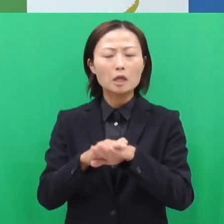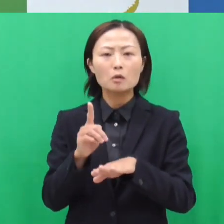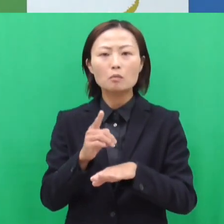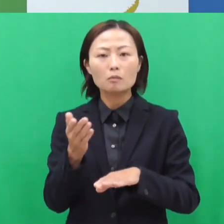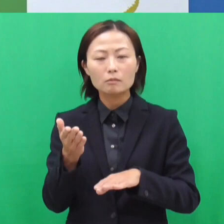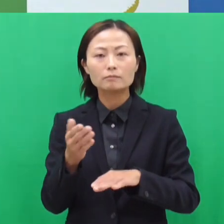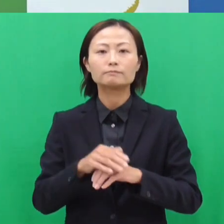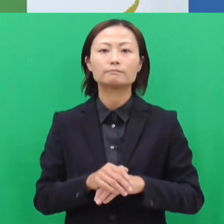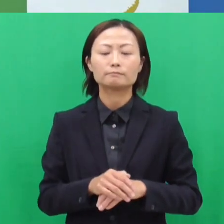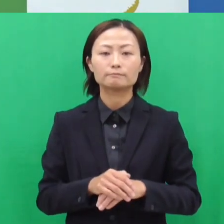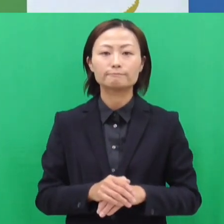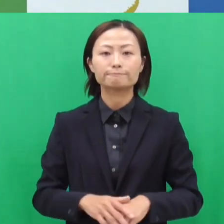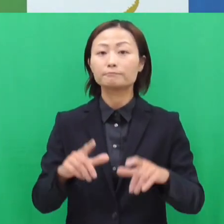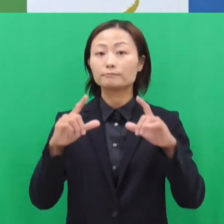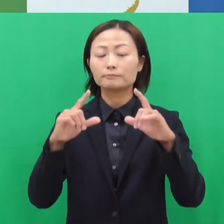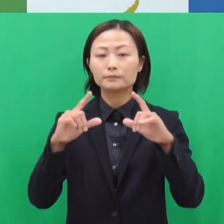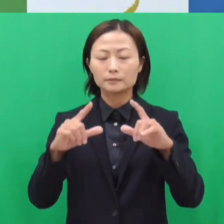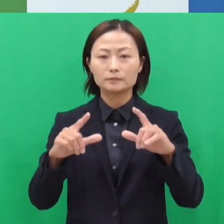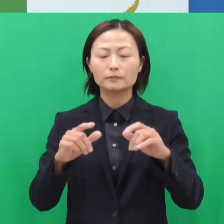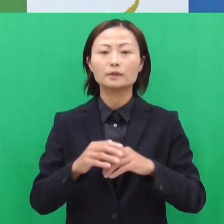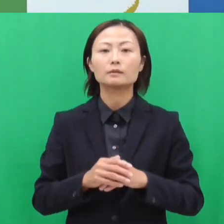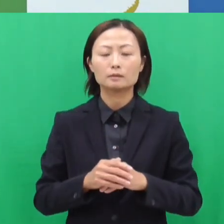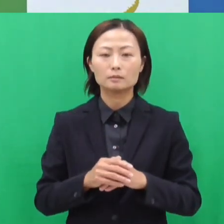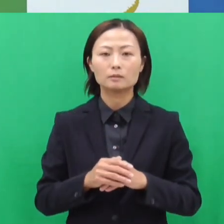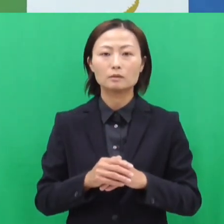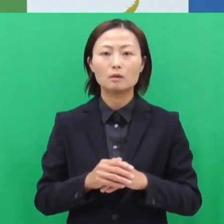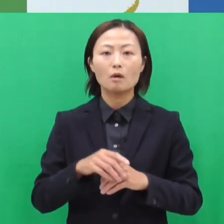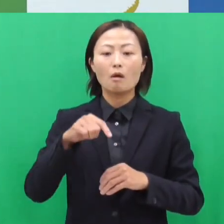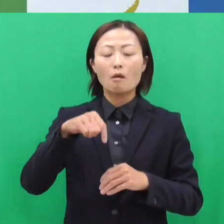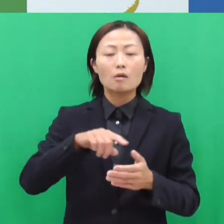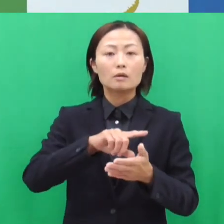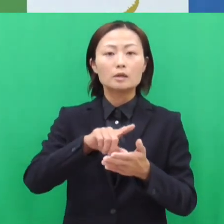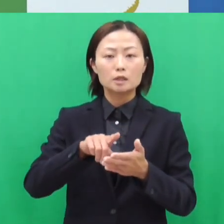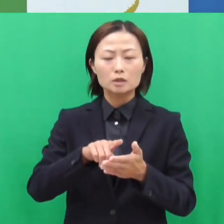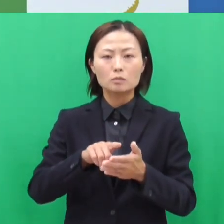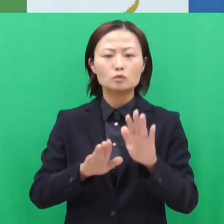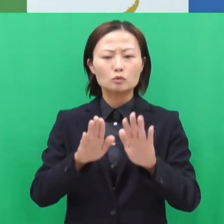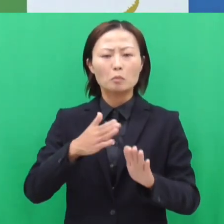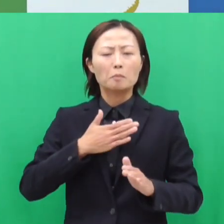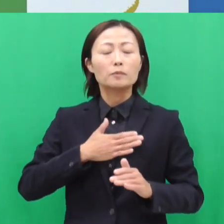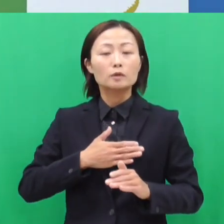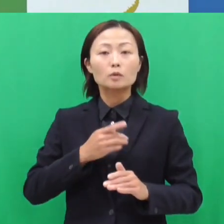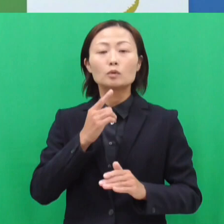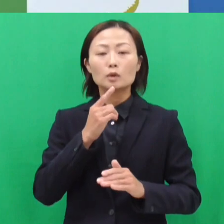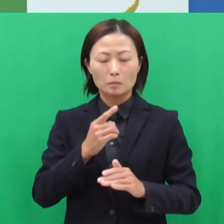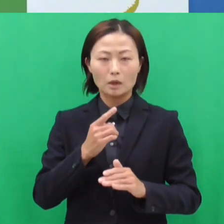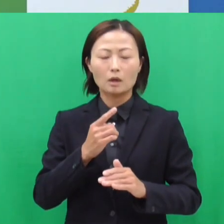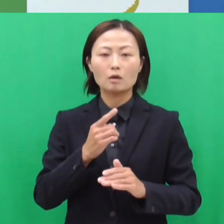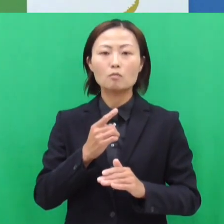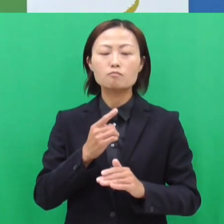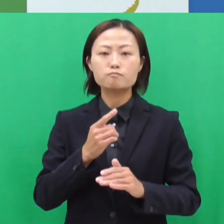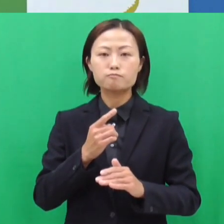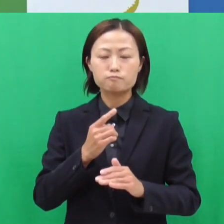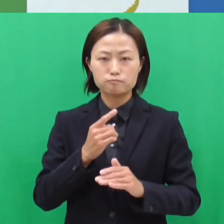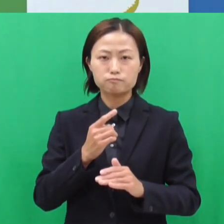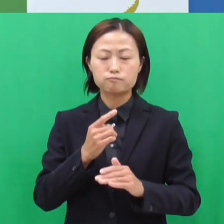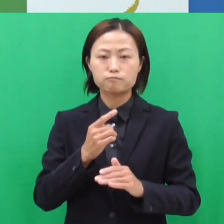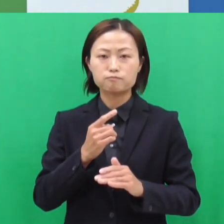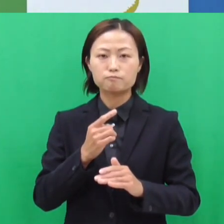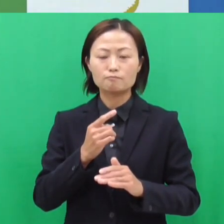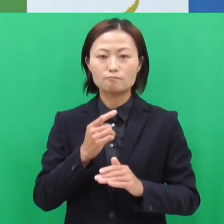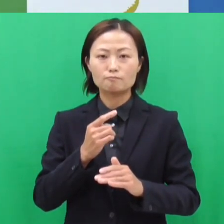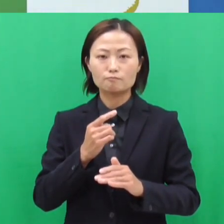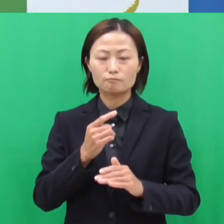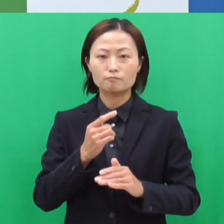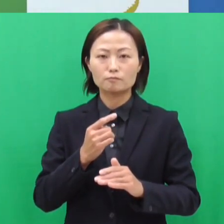まああの地元の事情をよくわかっているのは自治体でありますのである程度自治体にされておりますというのは